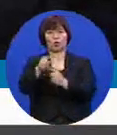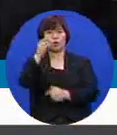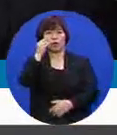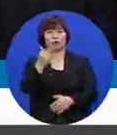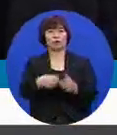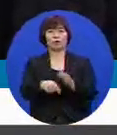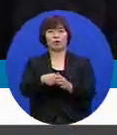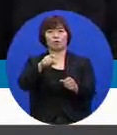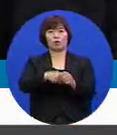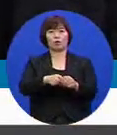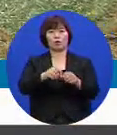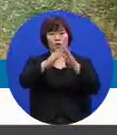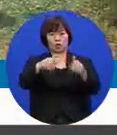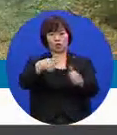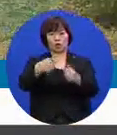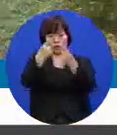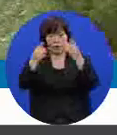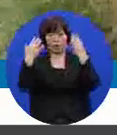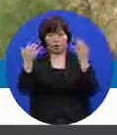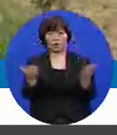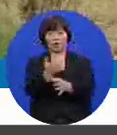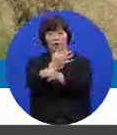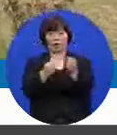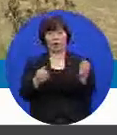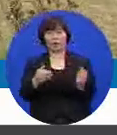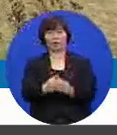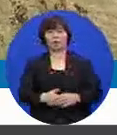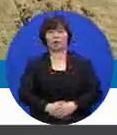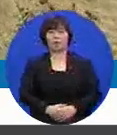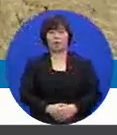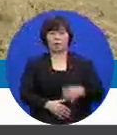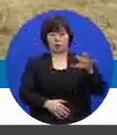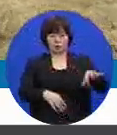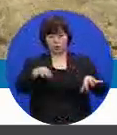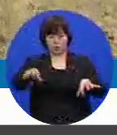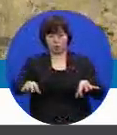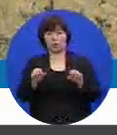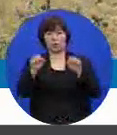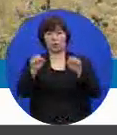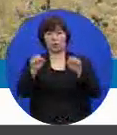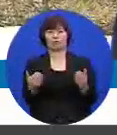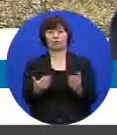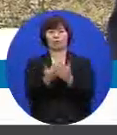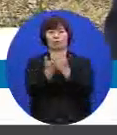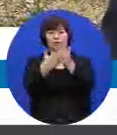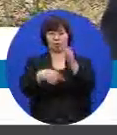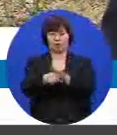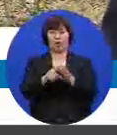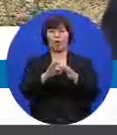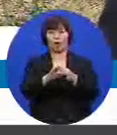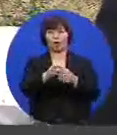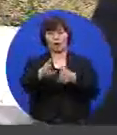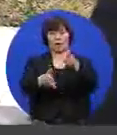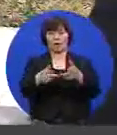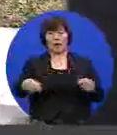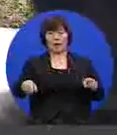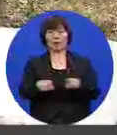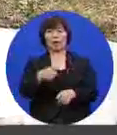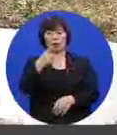위해 전주교육대학교와 업무협약을 맺었습니다. 두 기관은 체육문화 발전을 위해 함께 관련 사업을